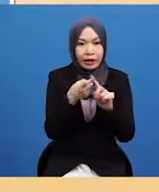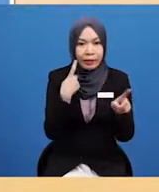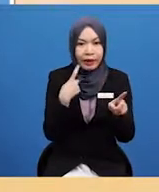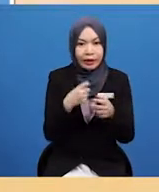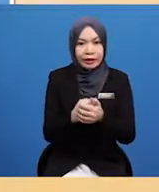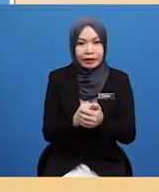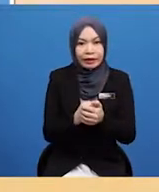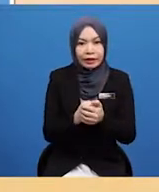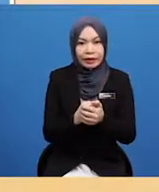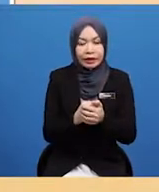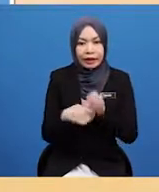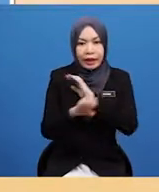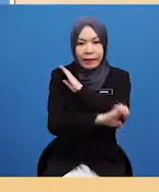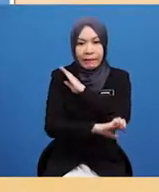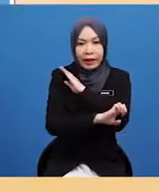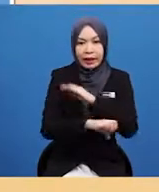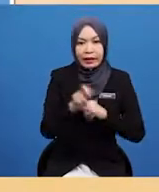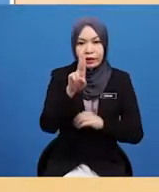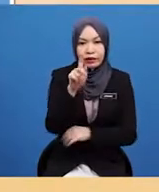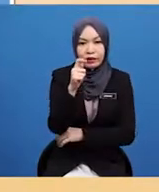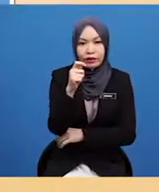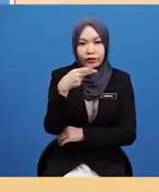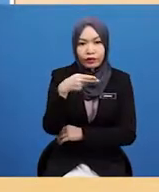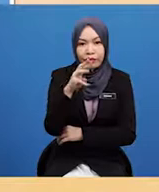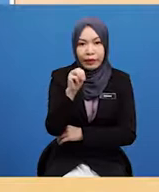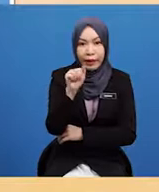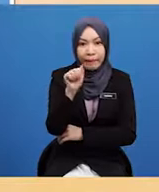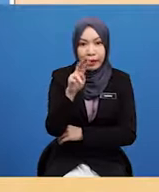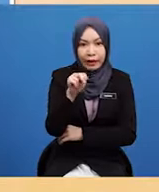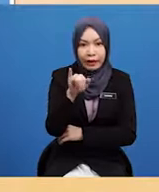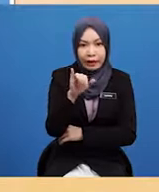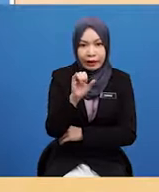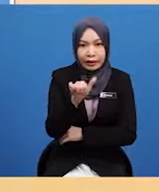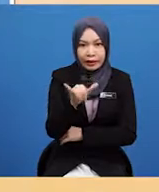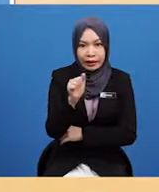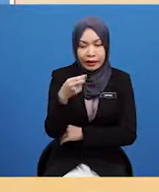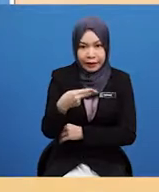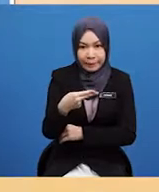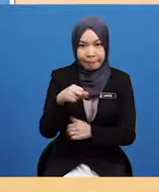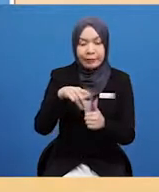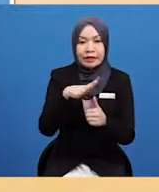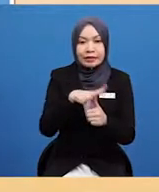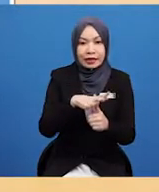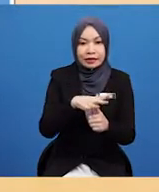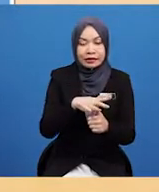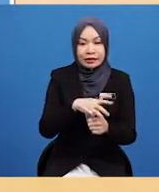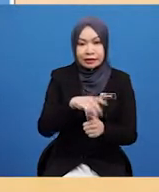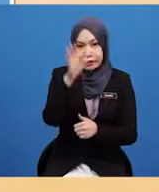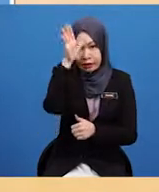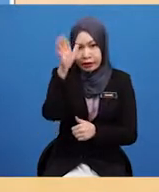Empayar Uthmaniyah dalam Perang Dunia Pertama. Kesannya, Tok Janggut berjaya